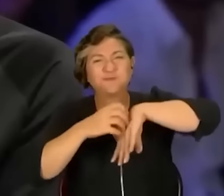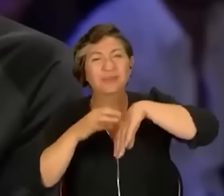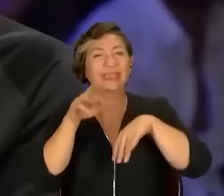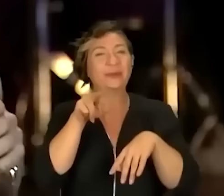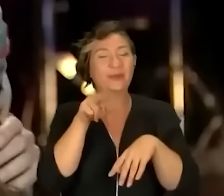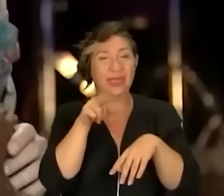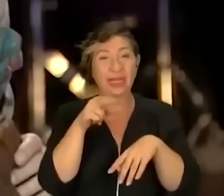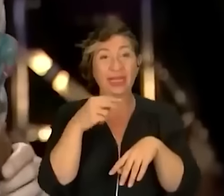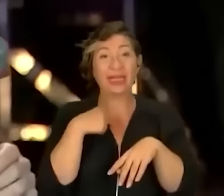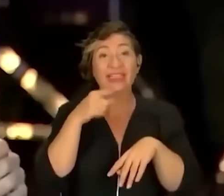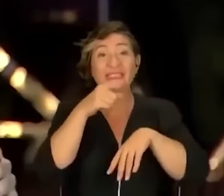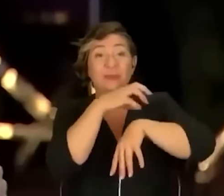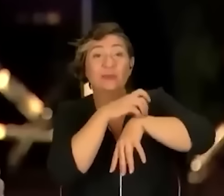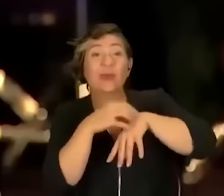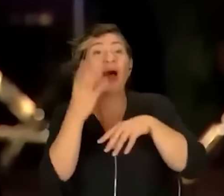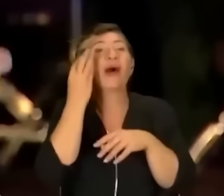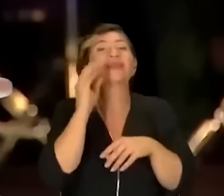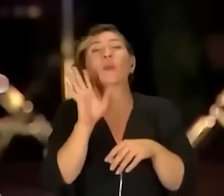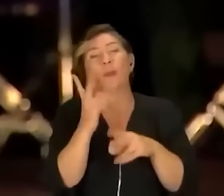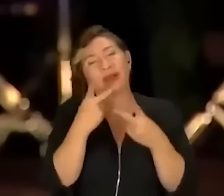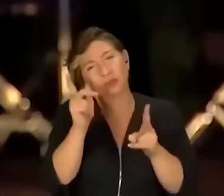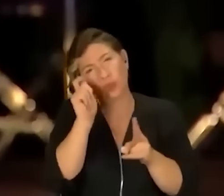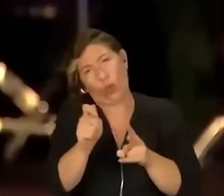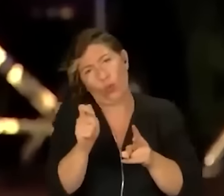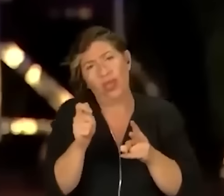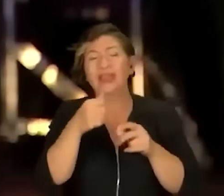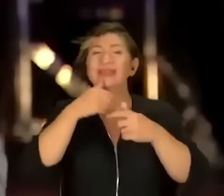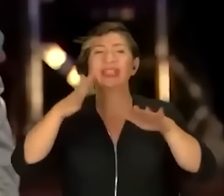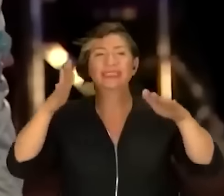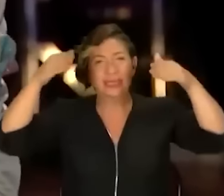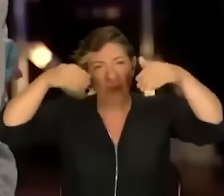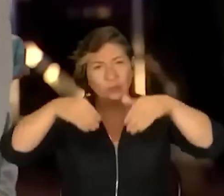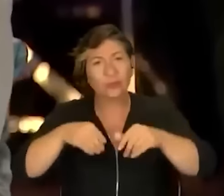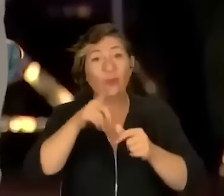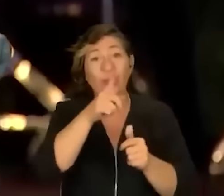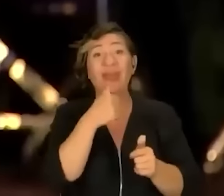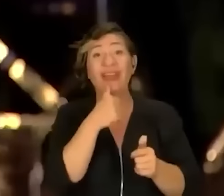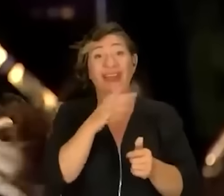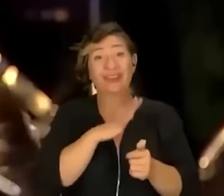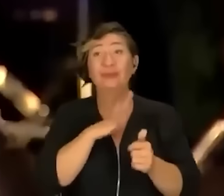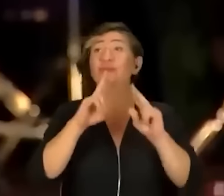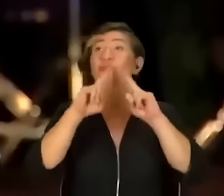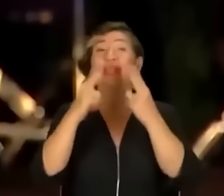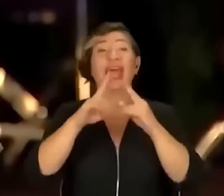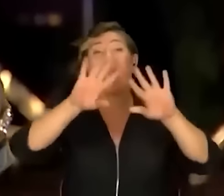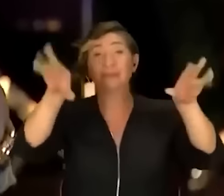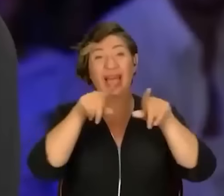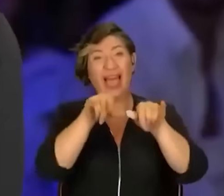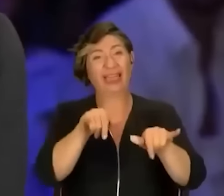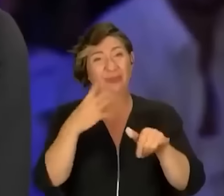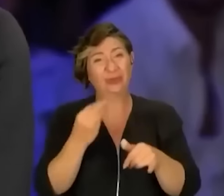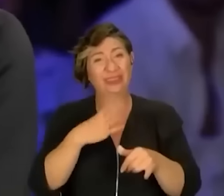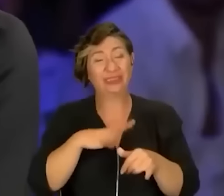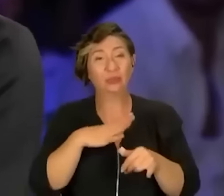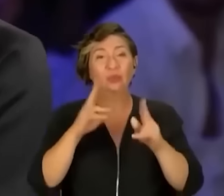Ben sizin selülitinizi anlamıyorum. Açıkça söyleyeyim. Mesela denize giriyoruz. Ne güzel. Böyle bir erkek varsa bütün dünyadaki erkekler böyle olsun